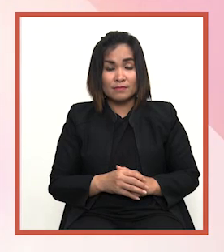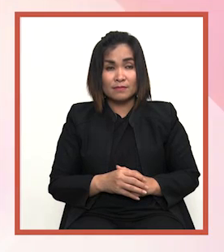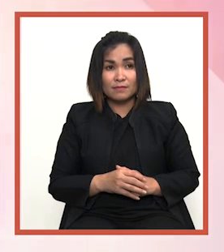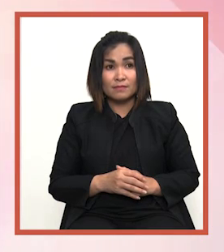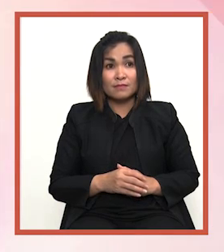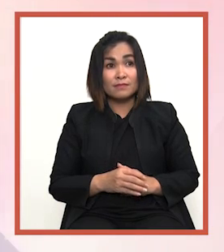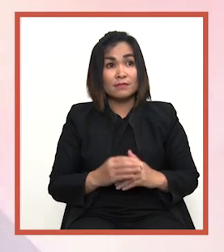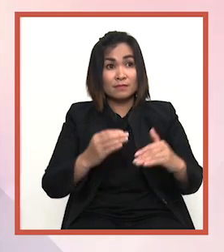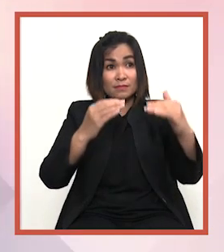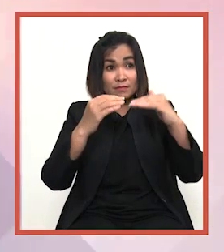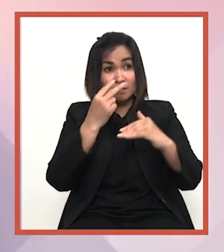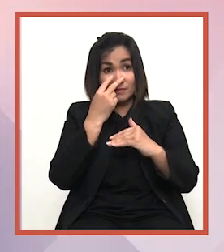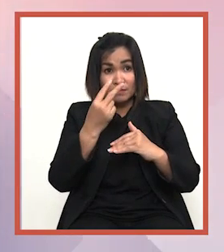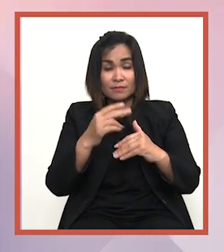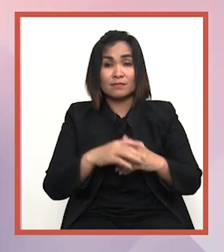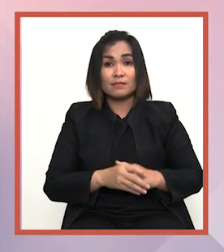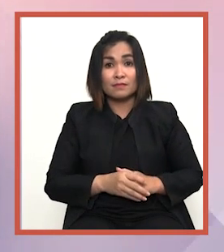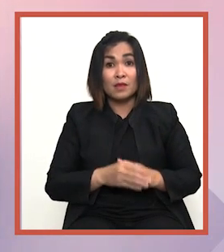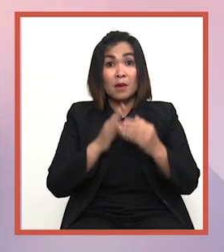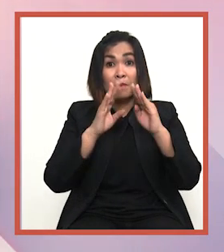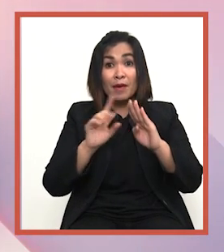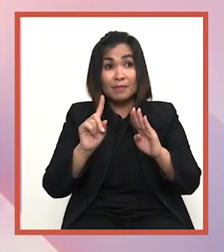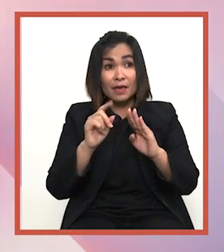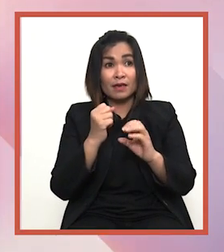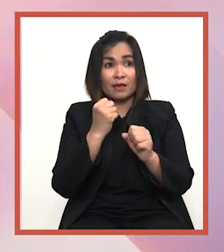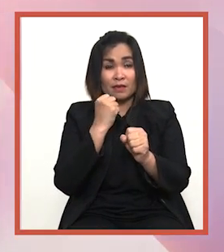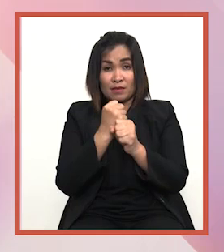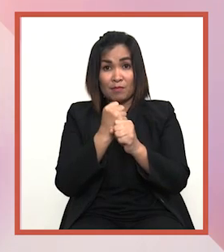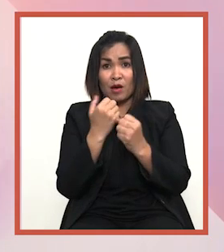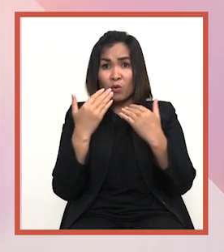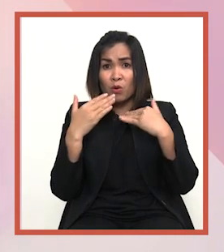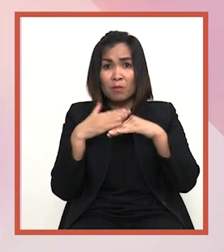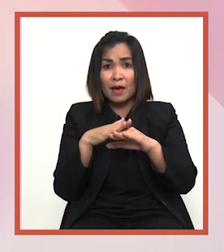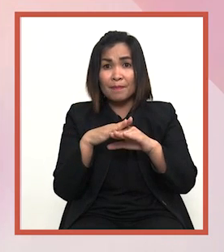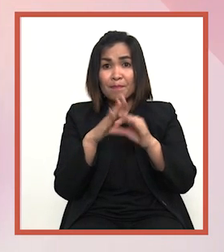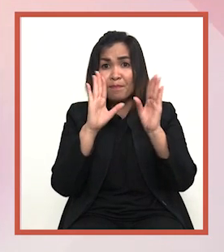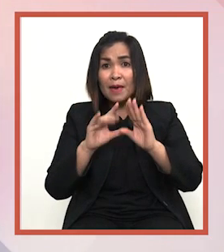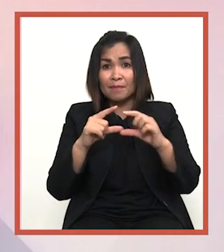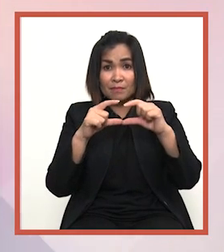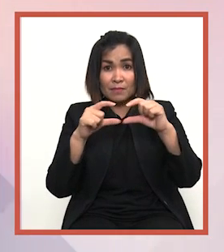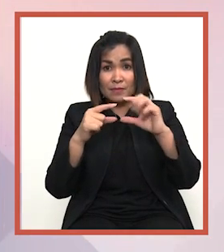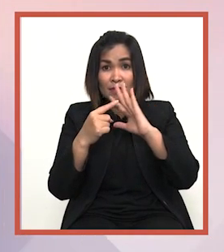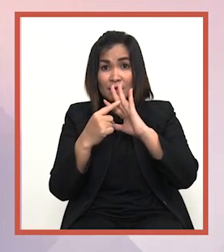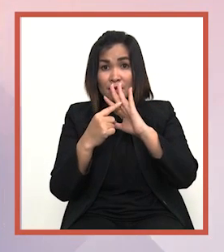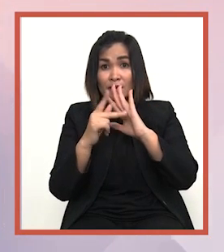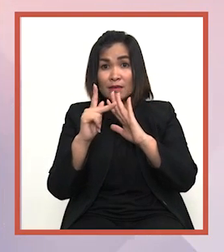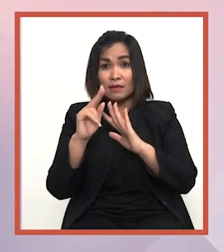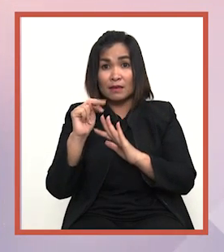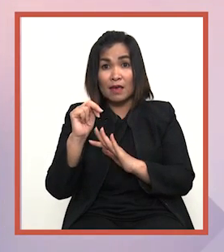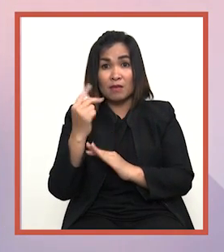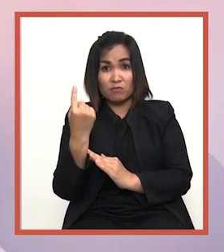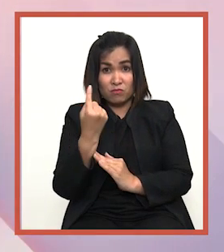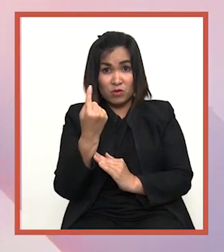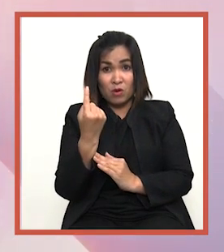ส่วนถัดมาครับแบบทำงานร่วมกันแกนเดียวกันนะครับแบบทำงานร่วมแกนเดียวกันนะ